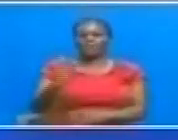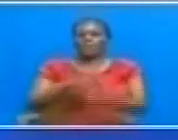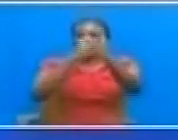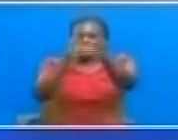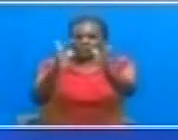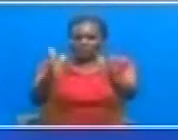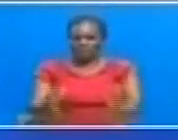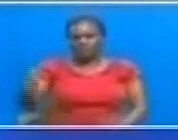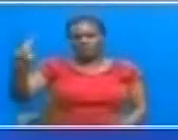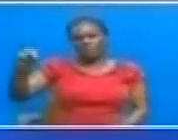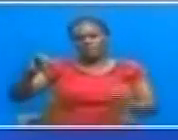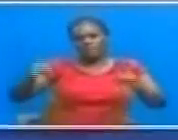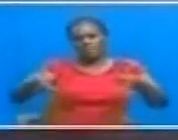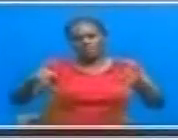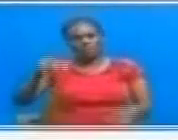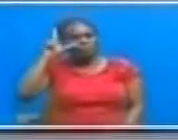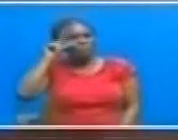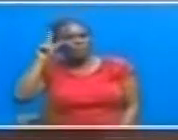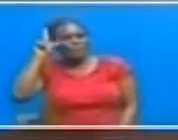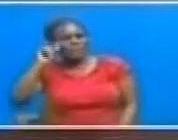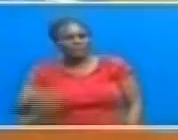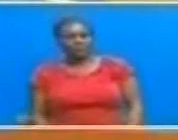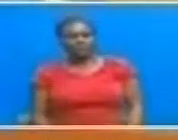Juma, KTN News, Mombasa.